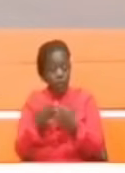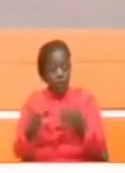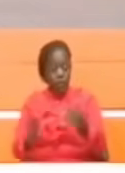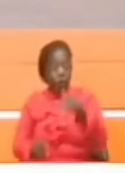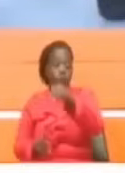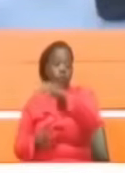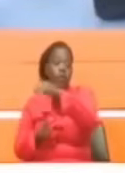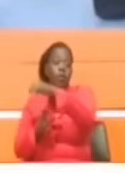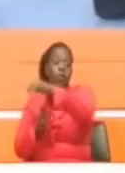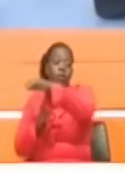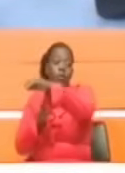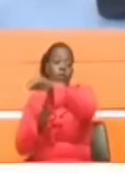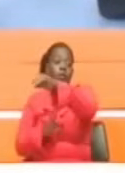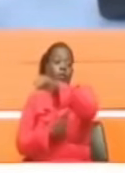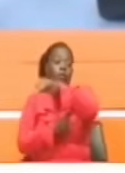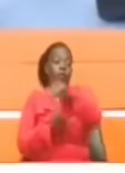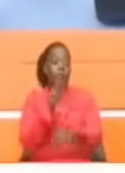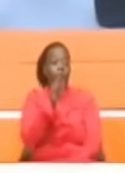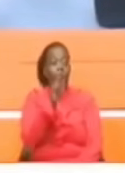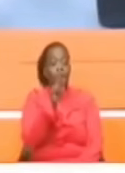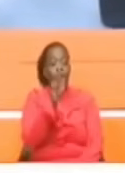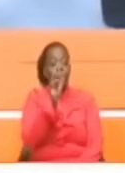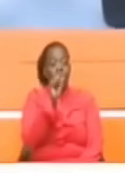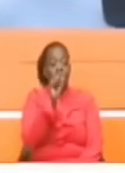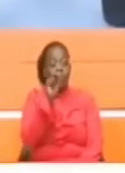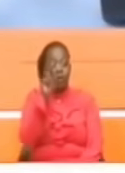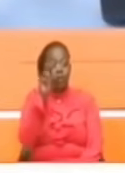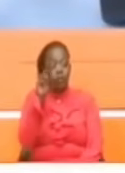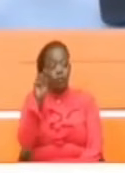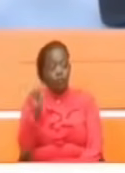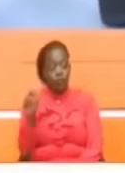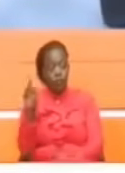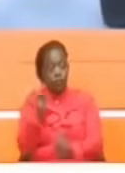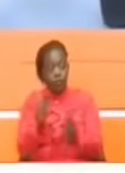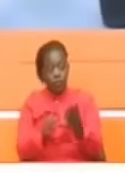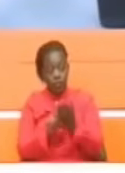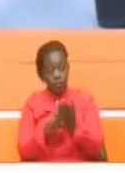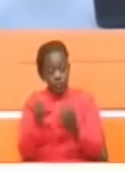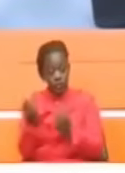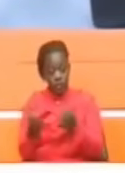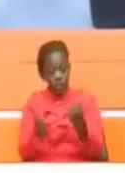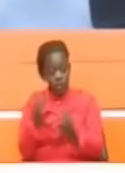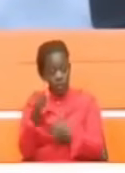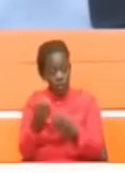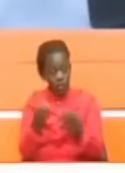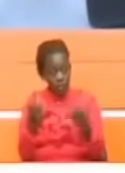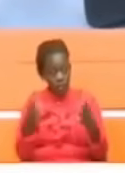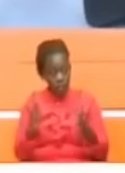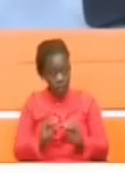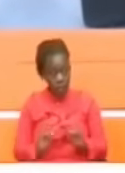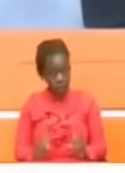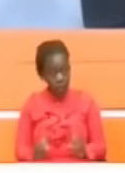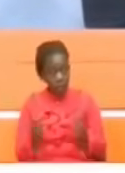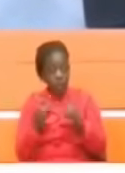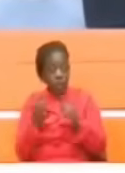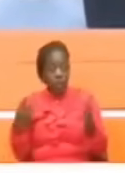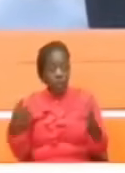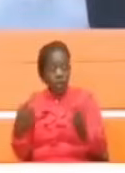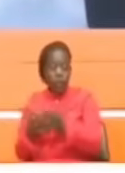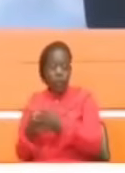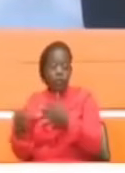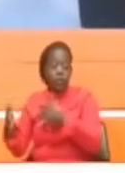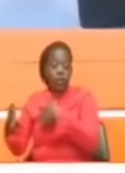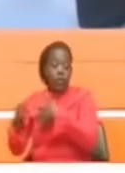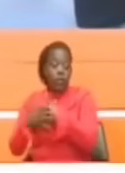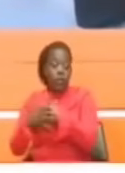ekivuddeko obubenje buno. Zino abantu bane batali used ha motoka zino ennyingi enkooto baitukuruga bakingire